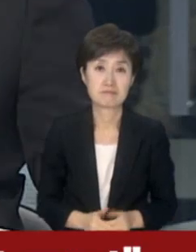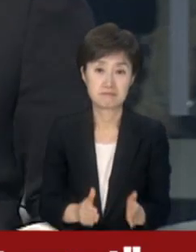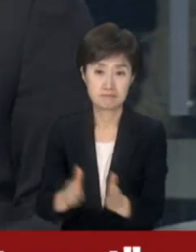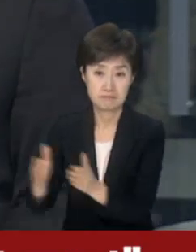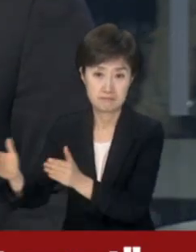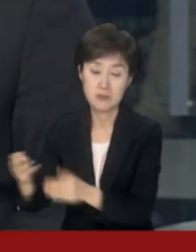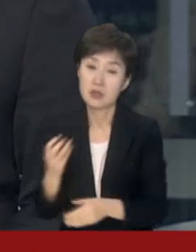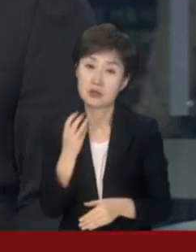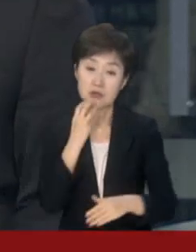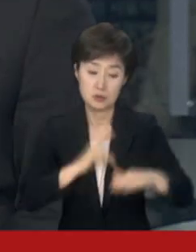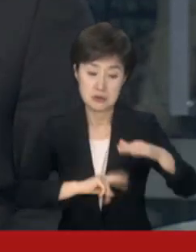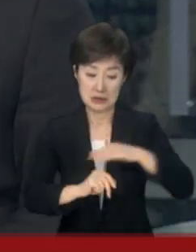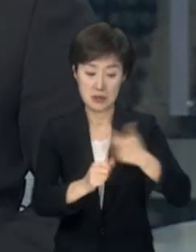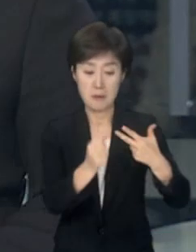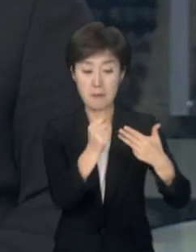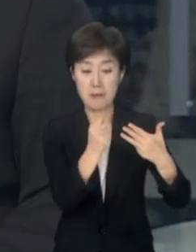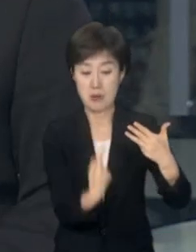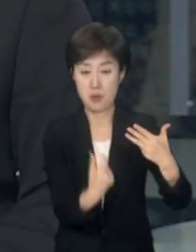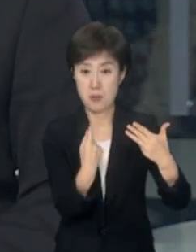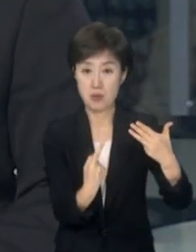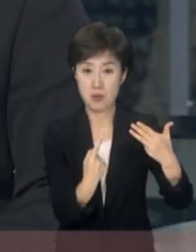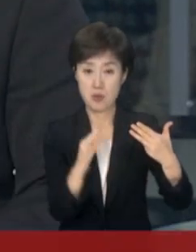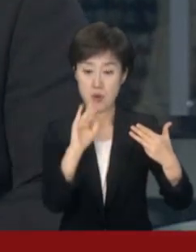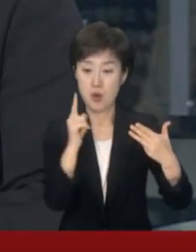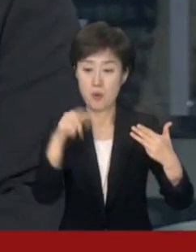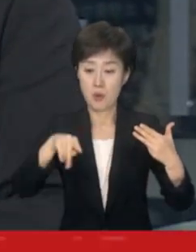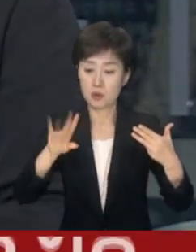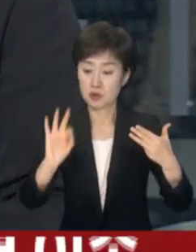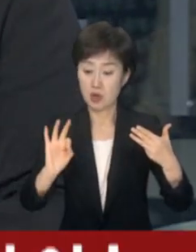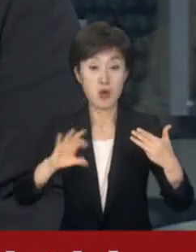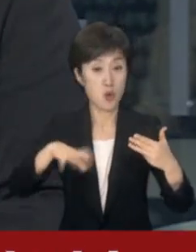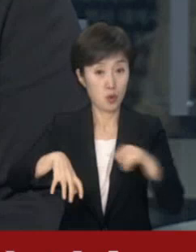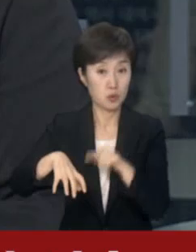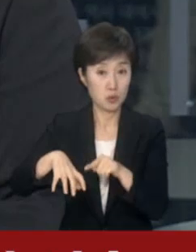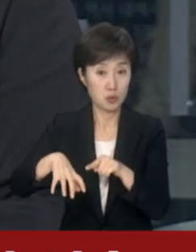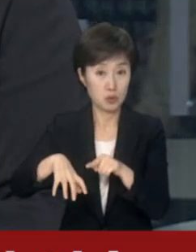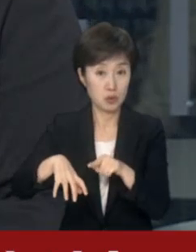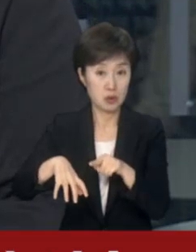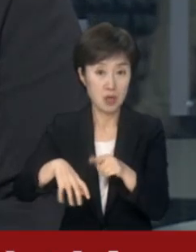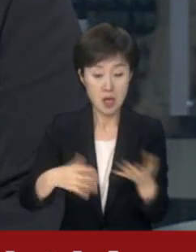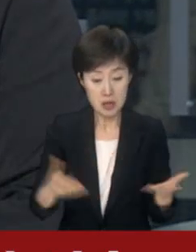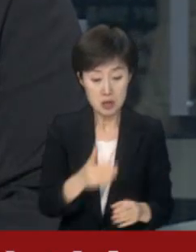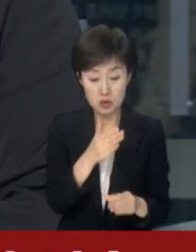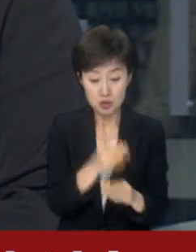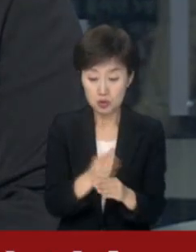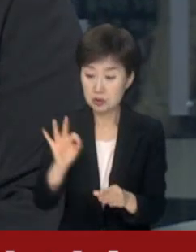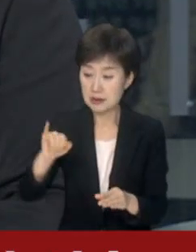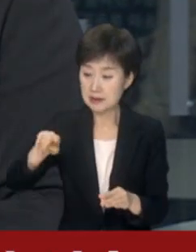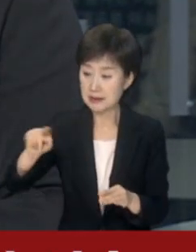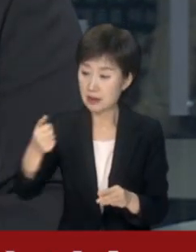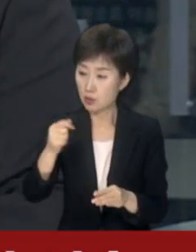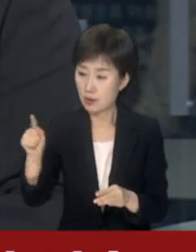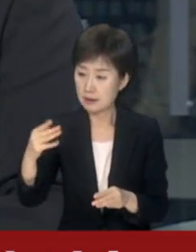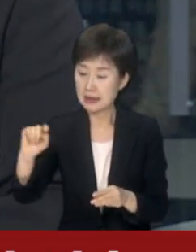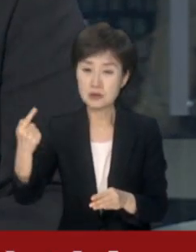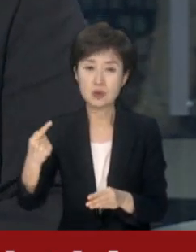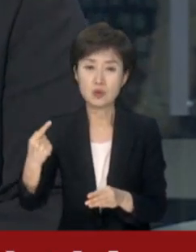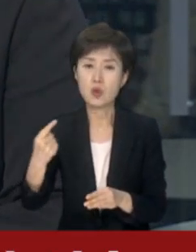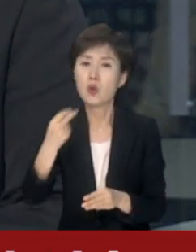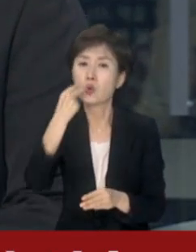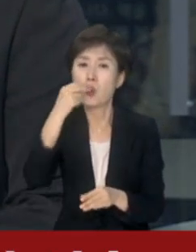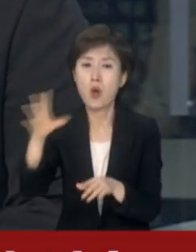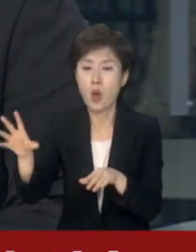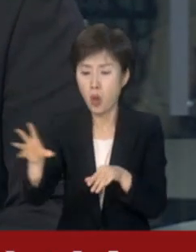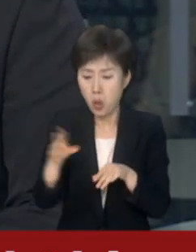네, 서울 지하철 8호선 복정역에서 이산화탄소 누출로 역사 내에서 작업 중이던 5명이 병원으로 이송됐습니다.